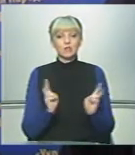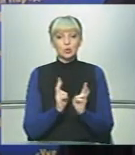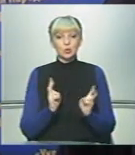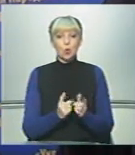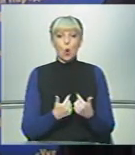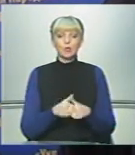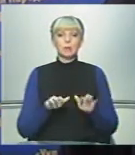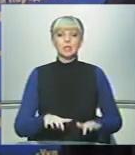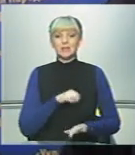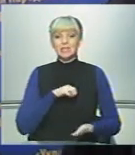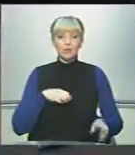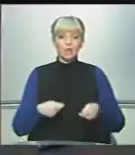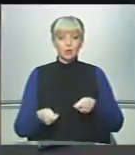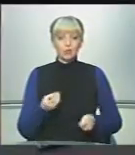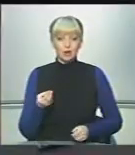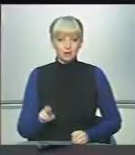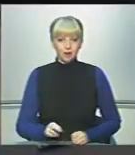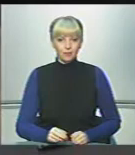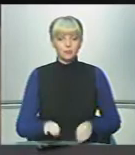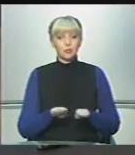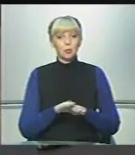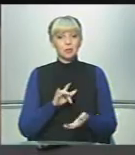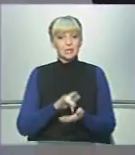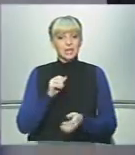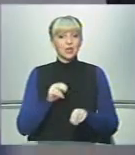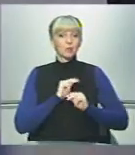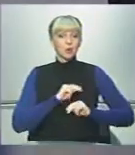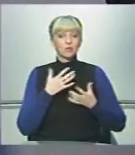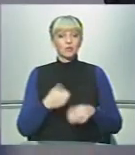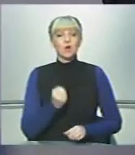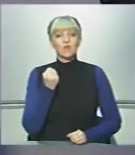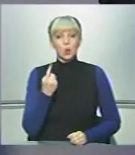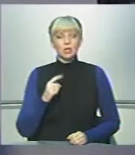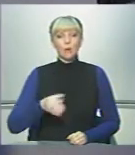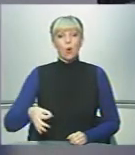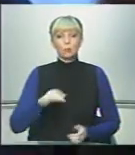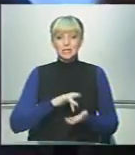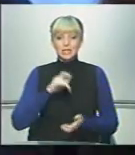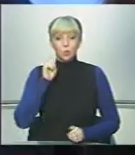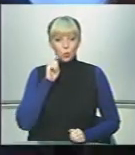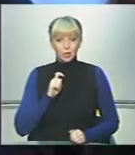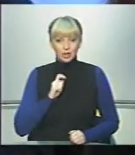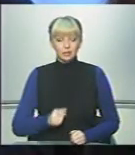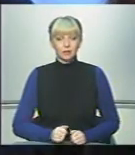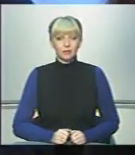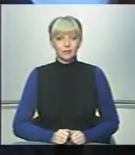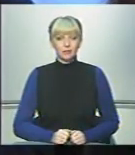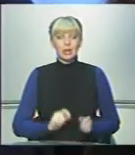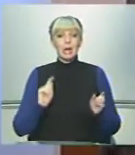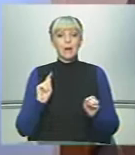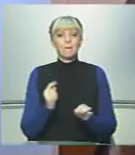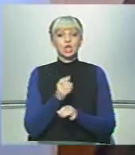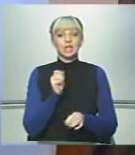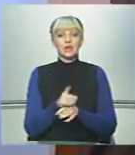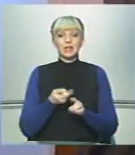з органами місцевого самоврядування. Подібні центри функціонують вже в 11 обласних центрах України. Перше